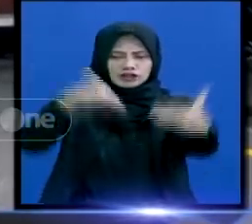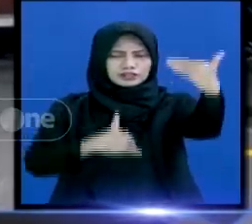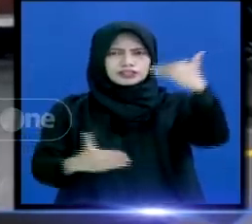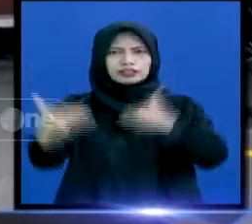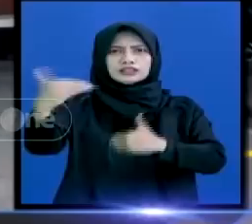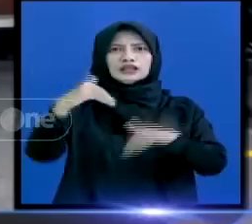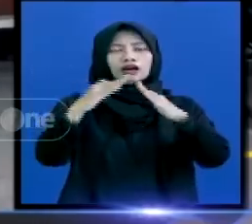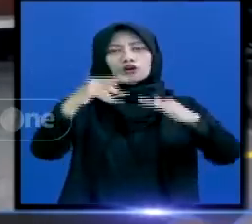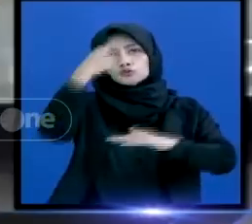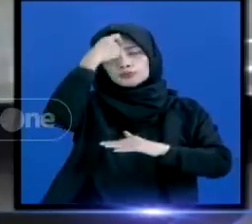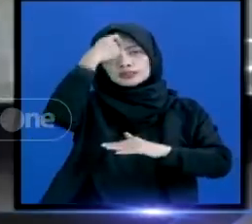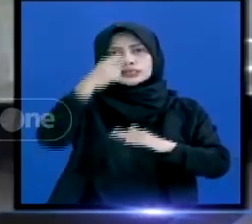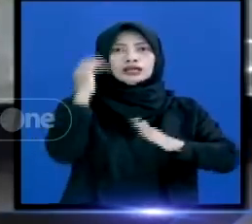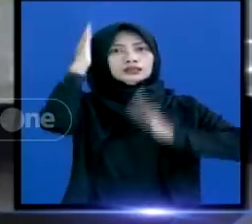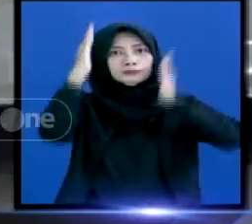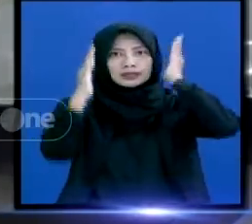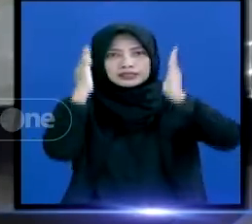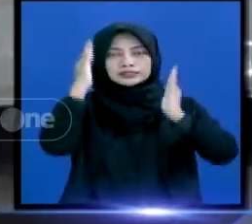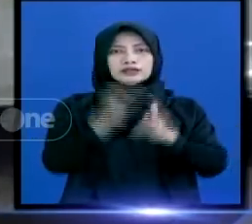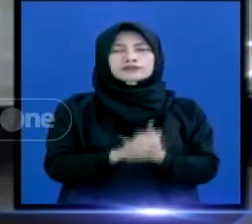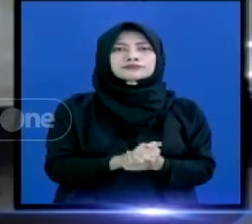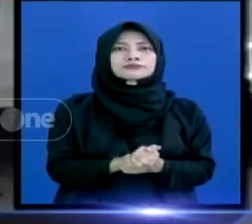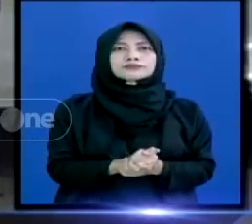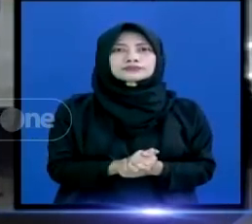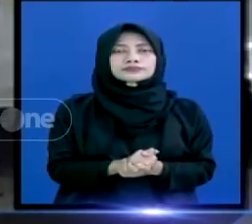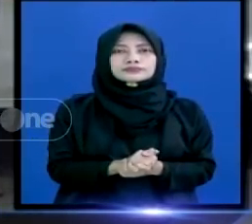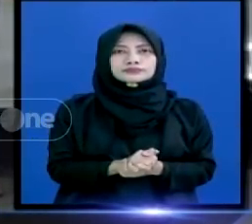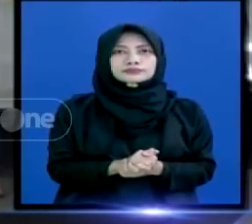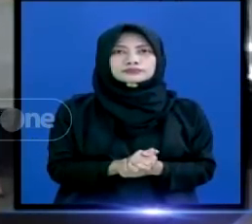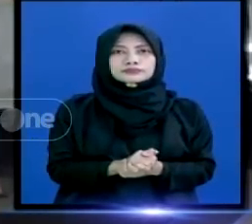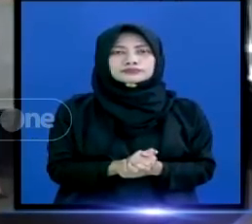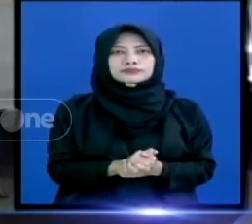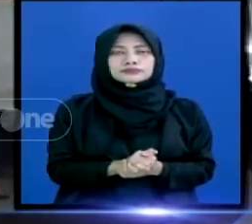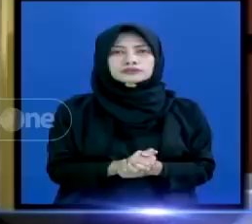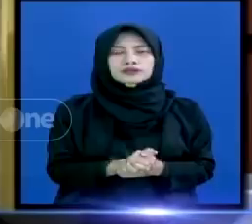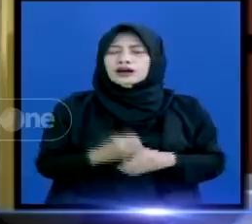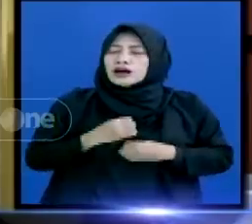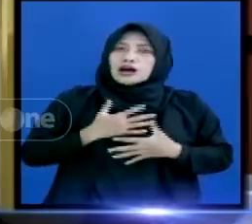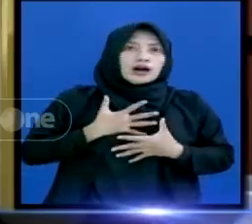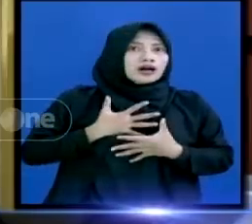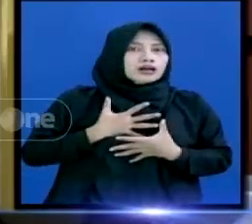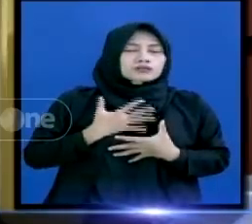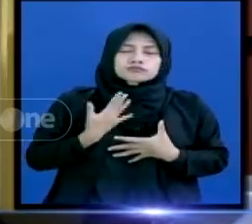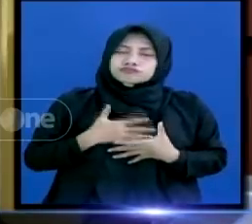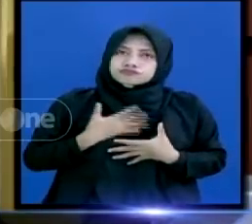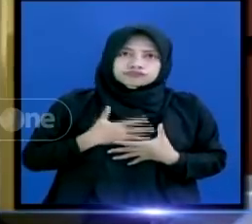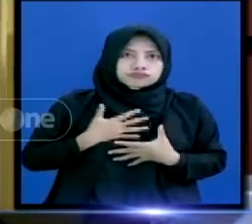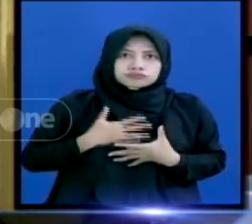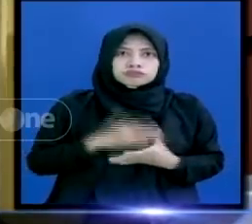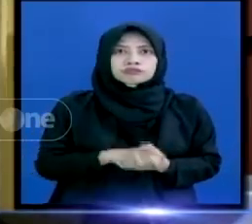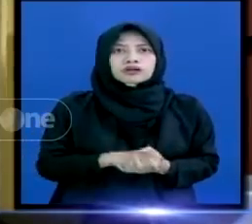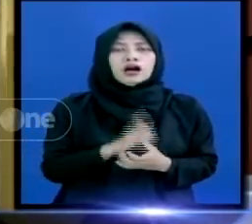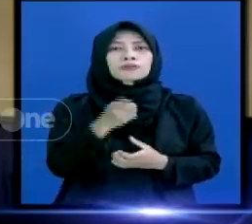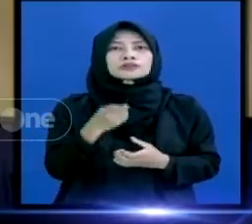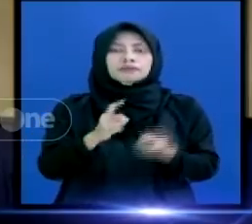gedung forensik rumah sakit pada Sabtu malam. Mereka masih terpukul dengan kecelakaan yang menimpa Afridza di